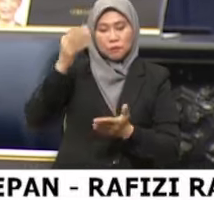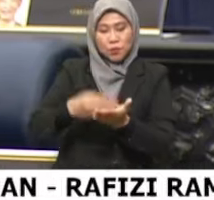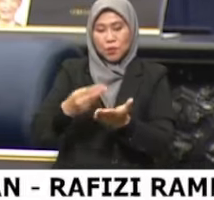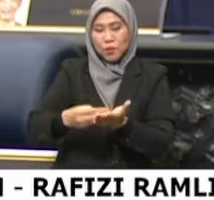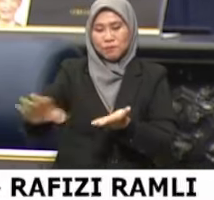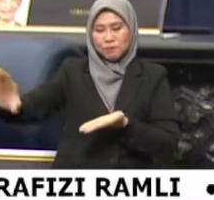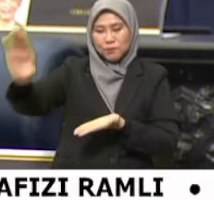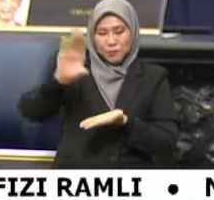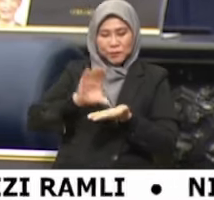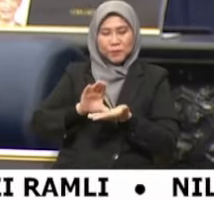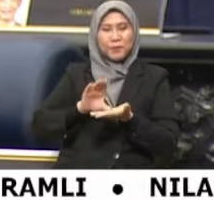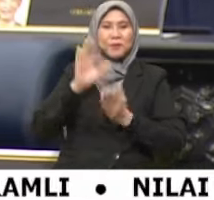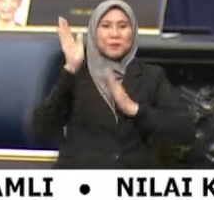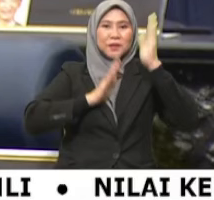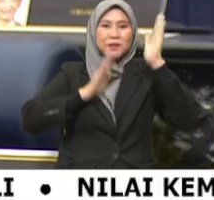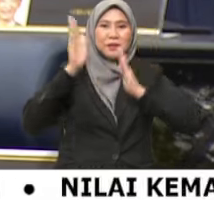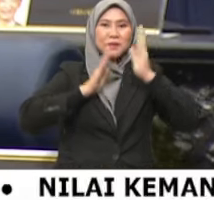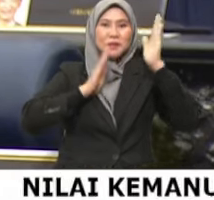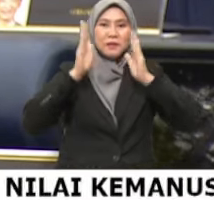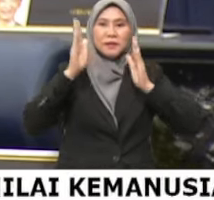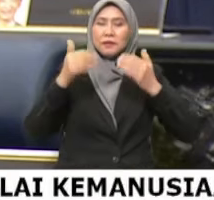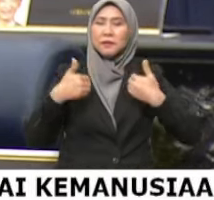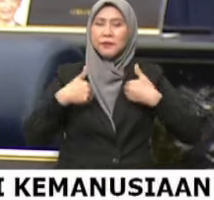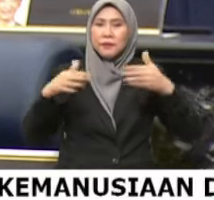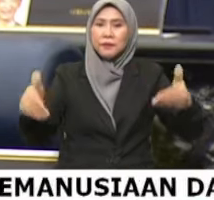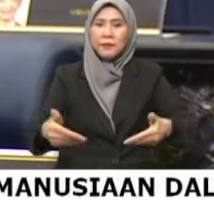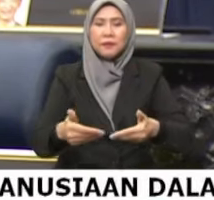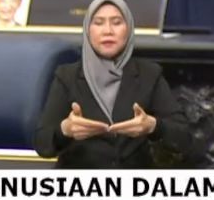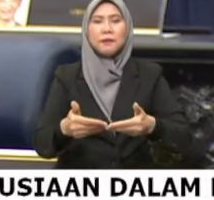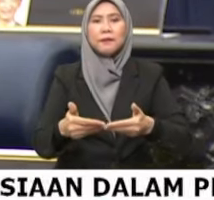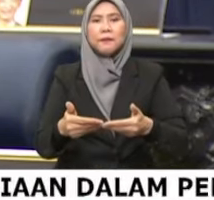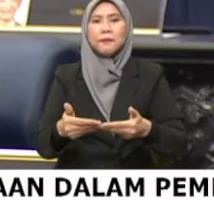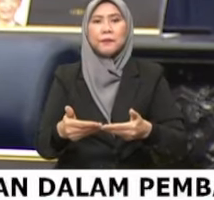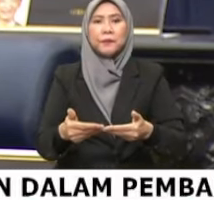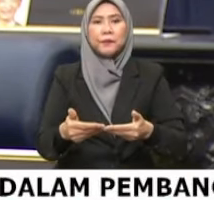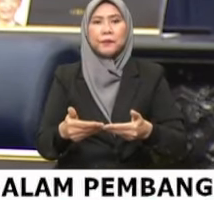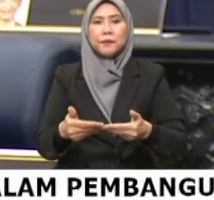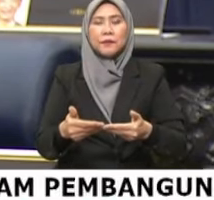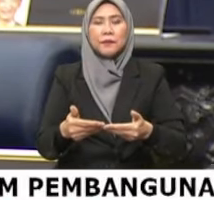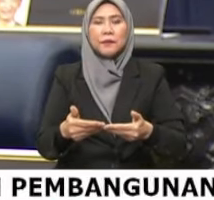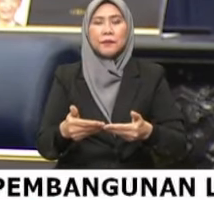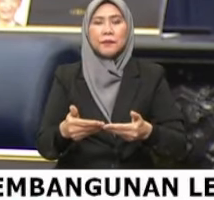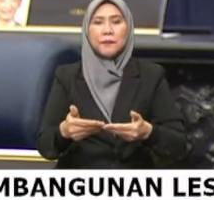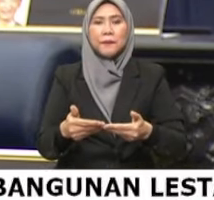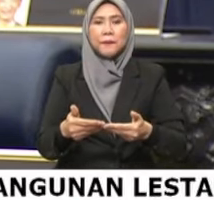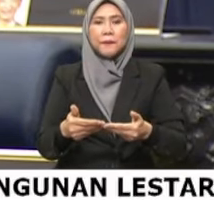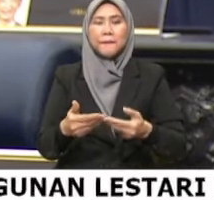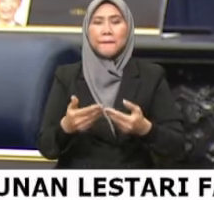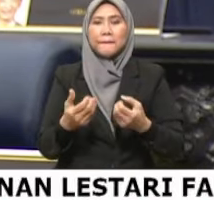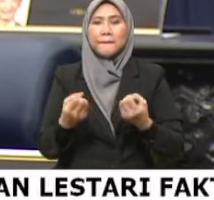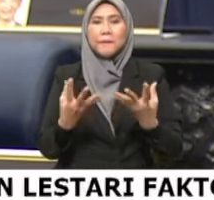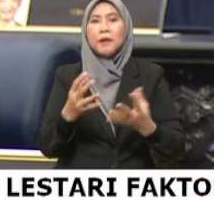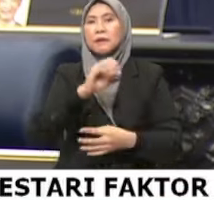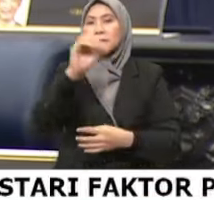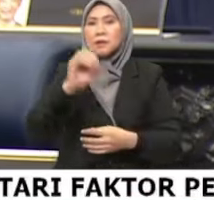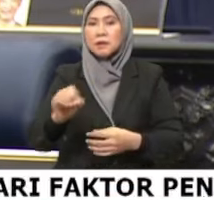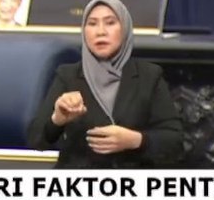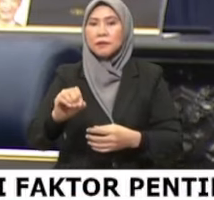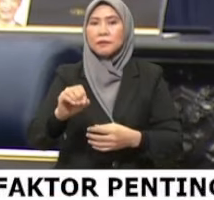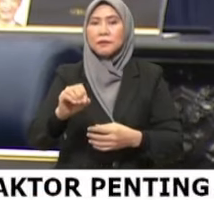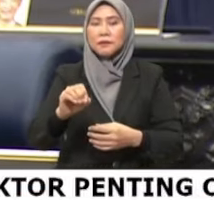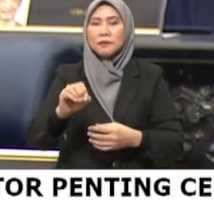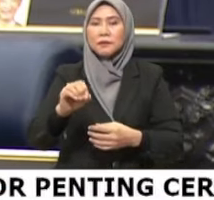ke Malaysia itu mereka diperkenalkan for local content, percentage, certain percentage local